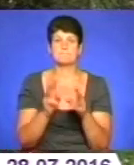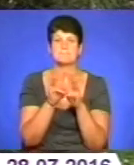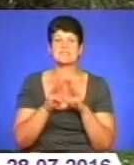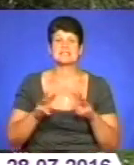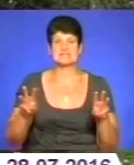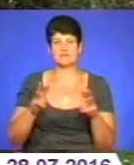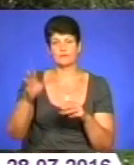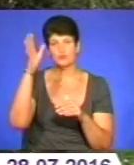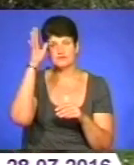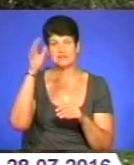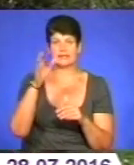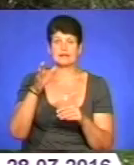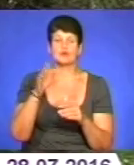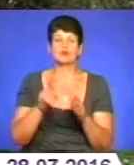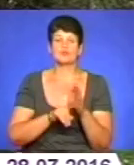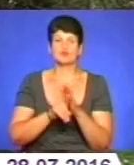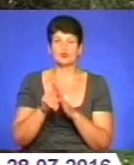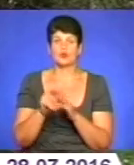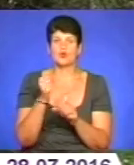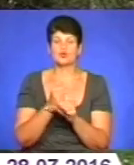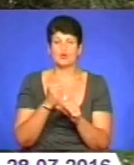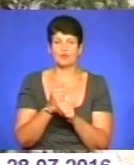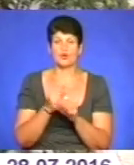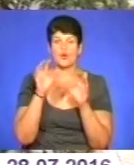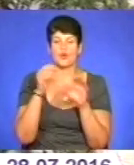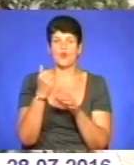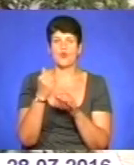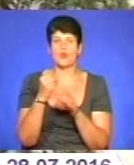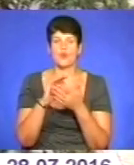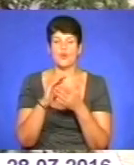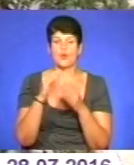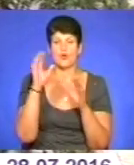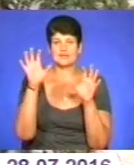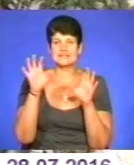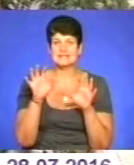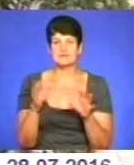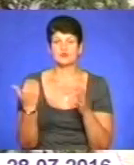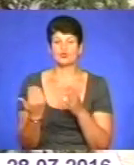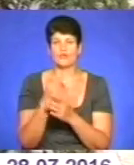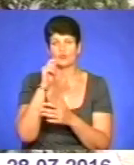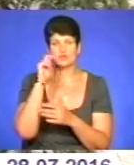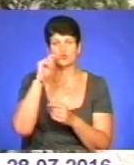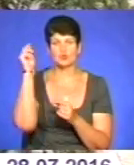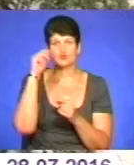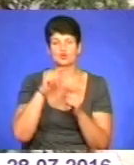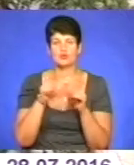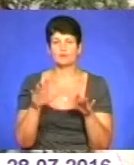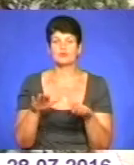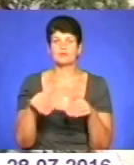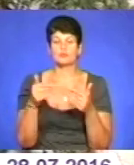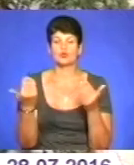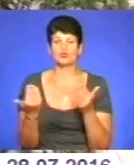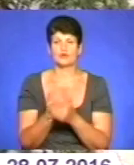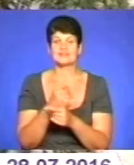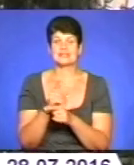Міністерством освіти і науки започатковано розробку концепції нової української школи, у якій будуть запропоновані нові стандарти, програми